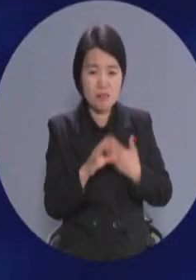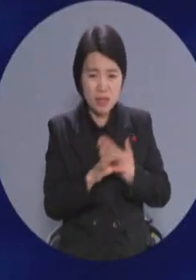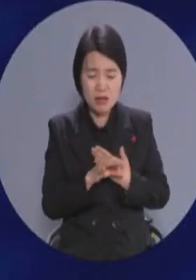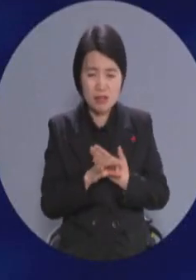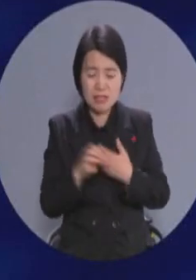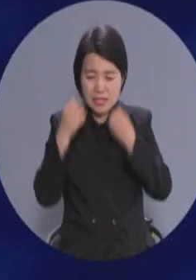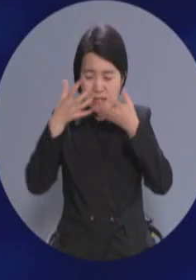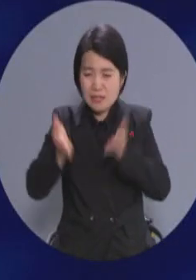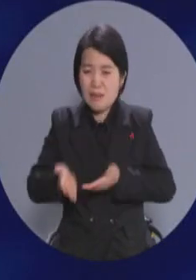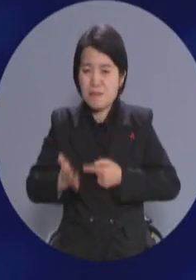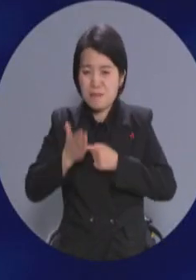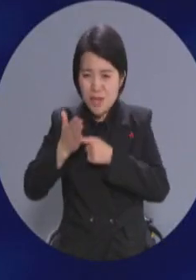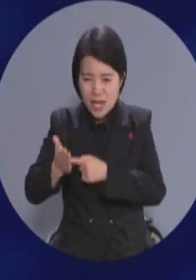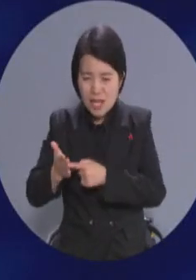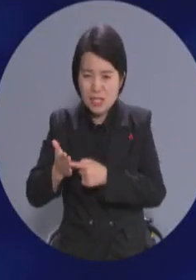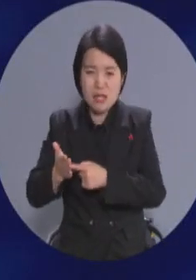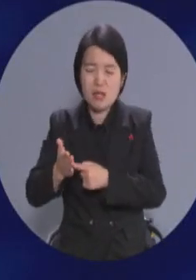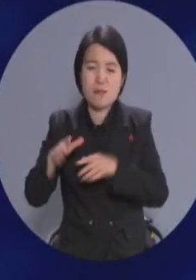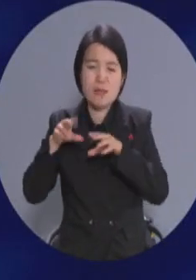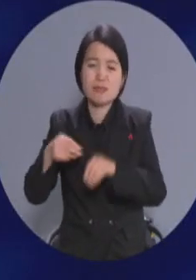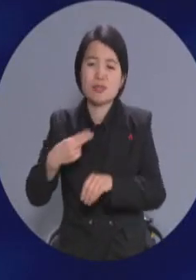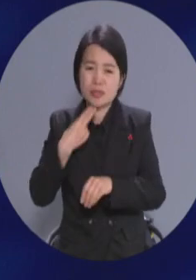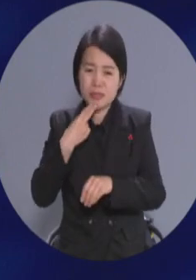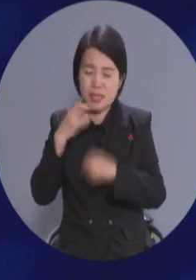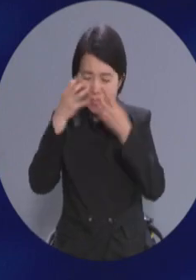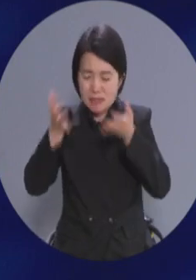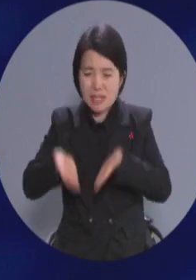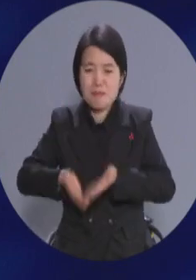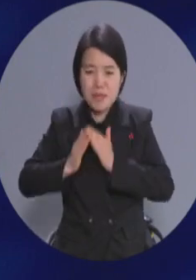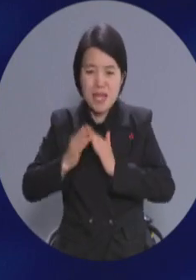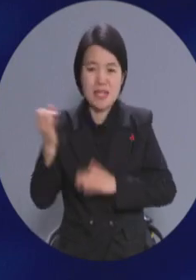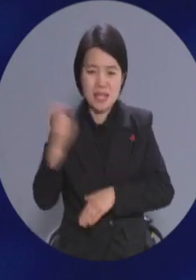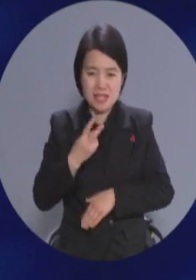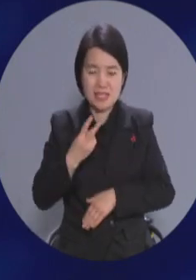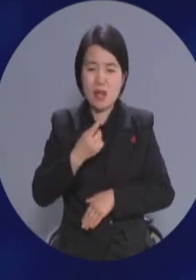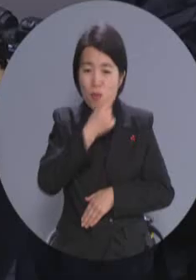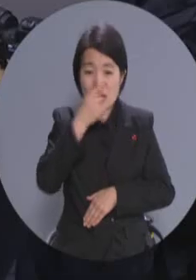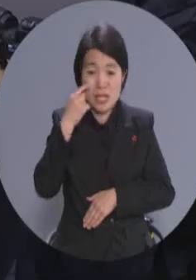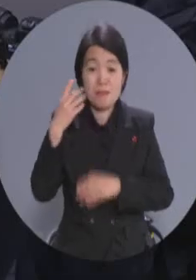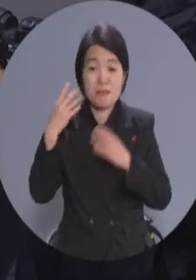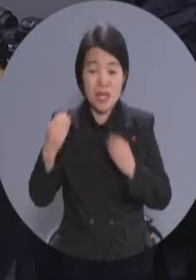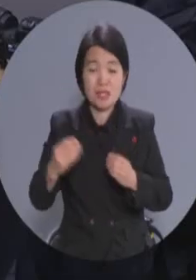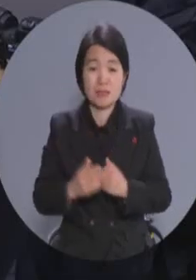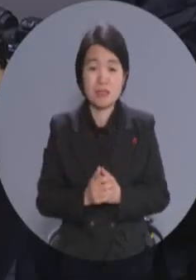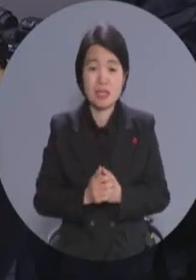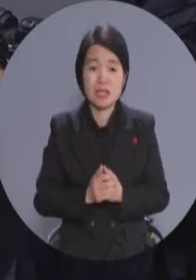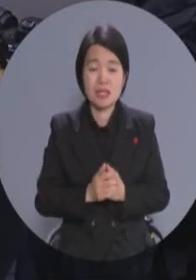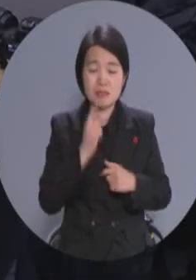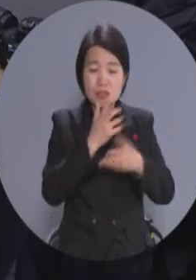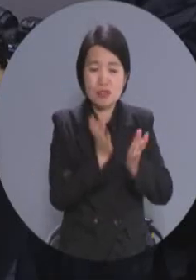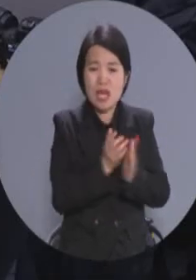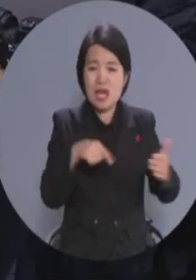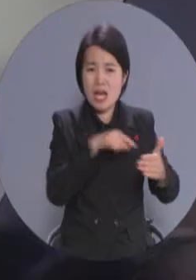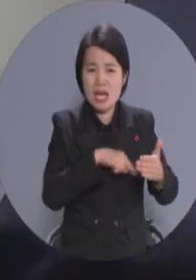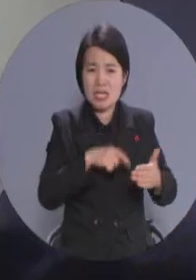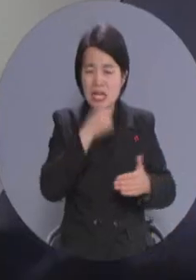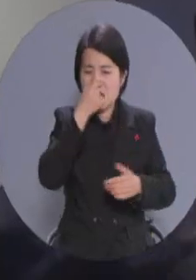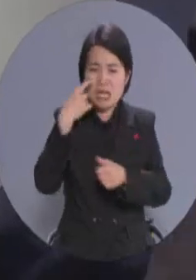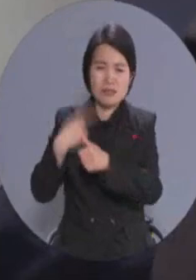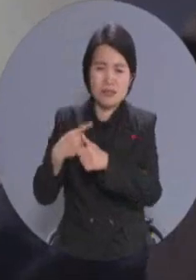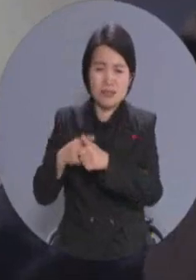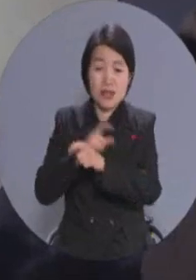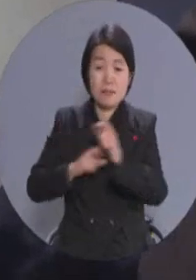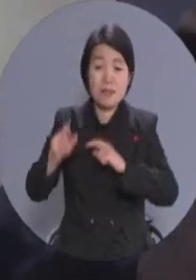하고 있는 일을 멈추지 않겠다며 창당에 대한 뜻을 다시 한번 밝혔습니다 당내 비판 여론은 더욱 거세지고